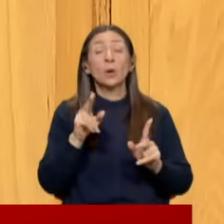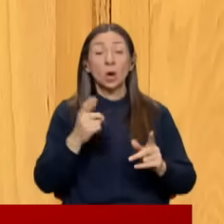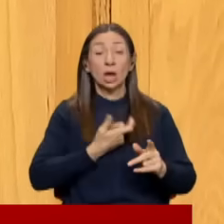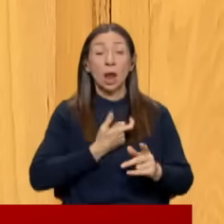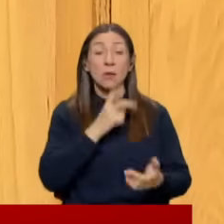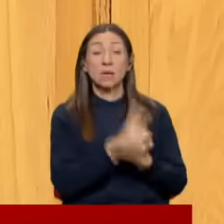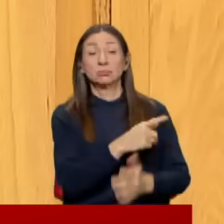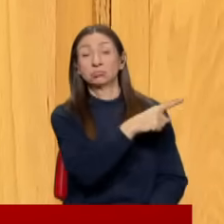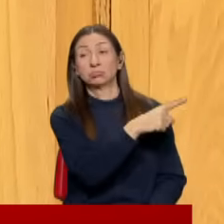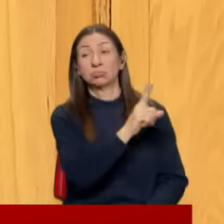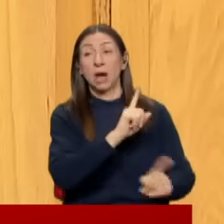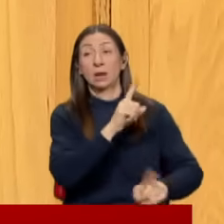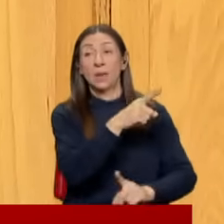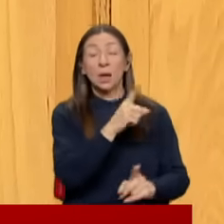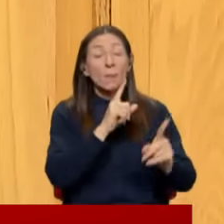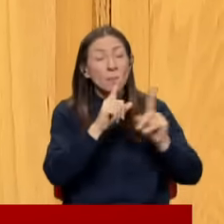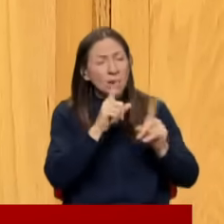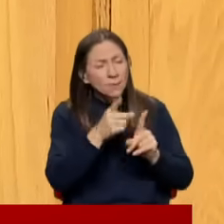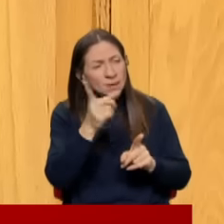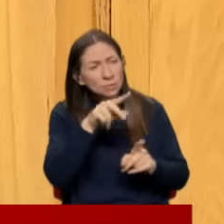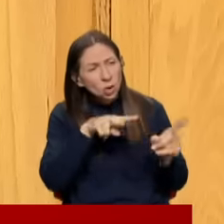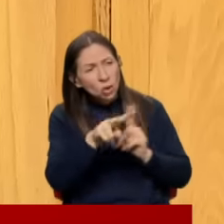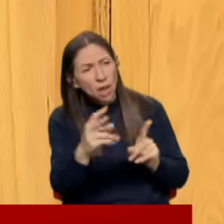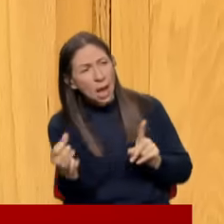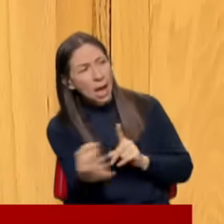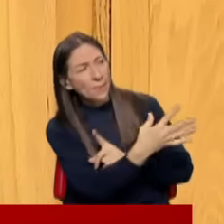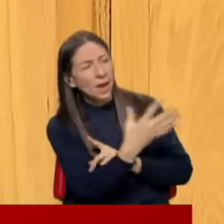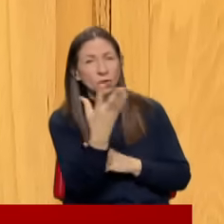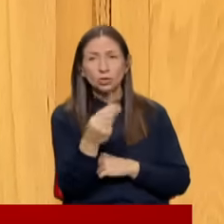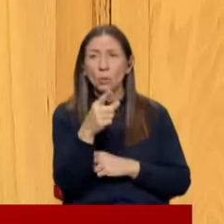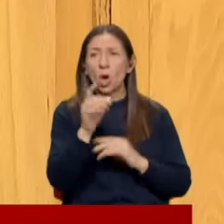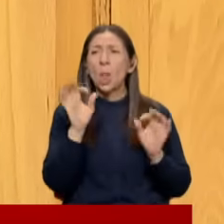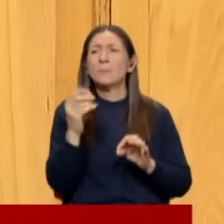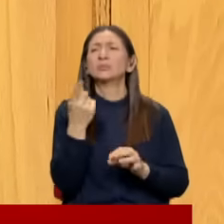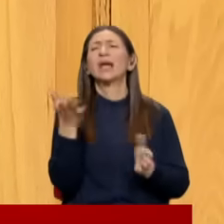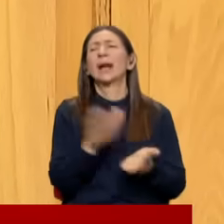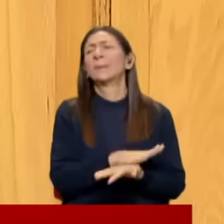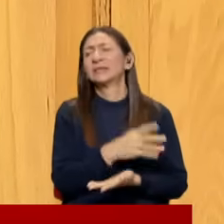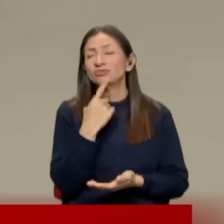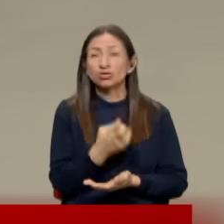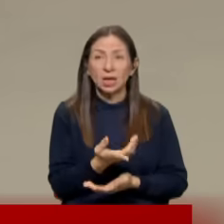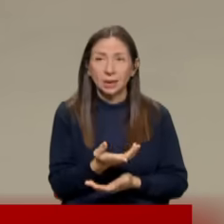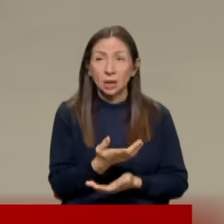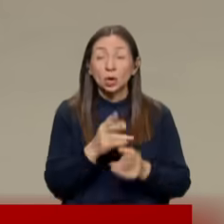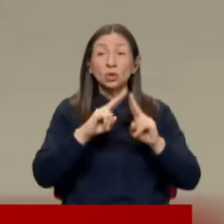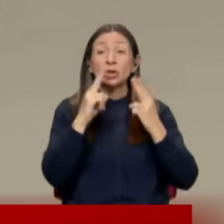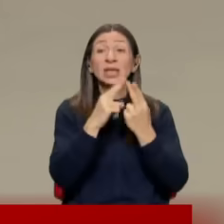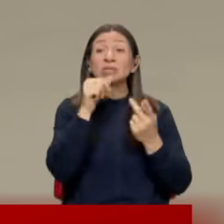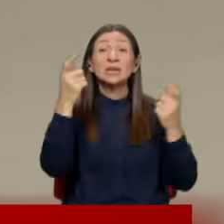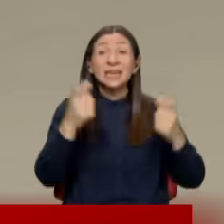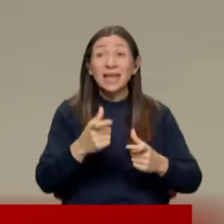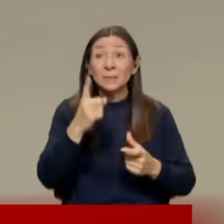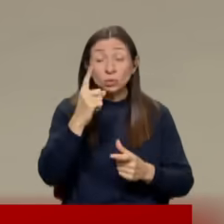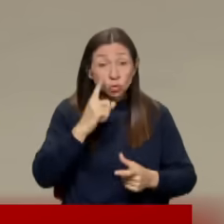karar verecek diyor. Muhtemeldir ki hukuka da bir başka yoldan haber gidecek. Bu önemli bir şey değil, kapatıverin bunu diyecekler. Dünyanın hiçbir ülkesinde